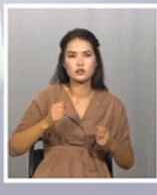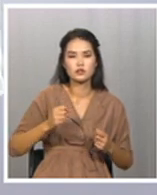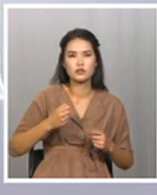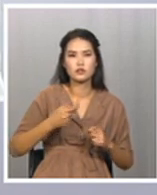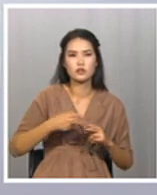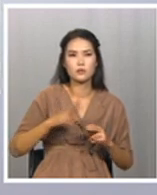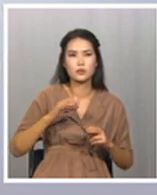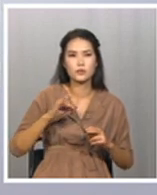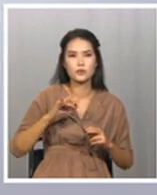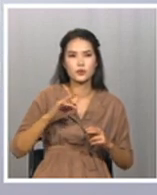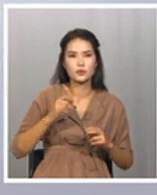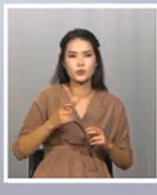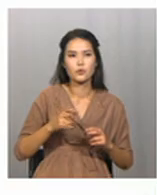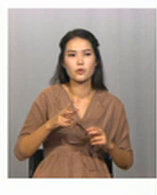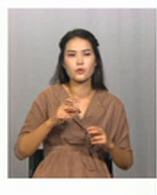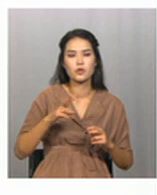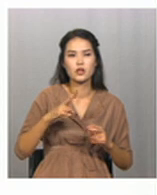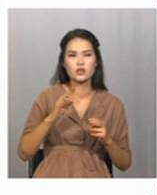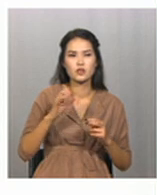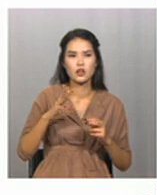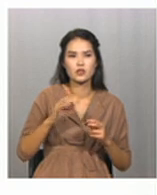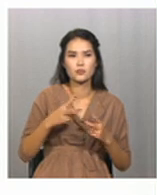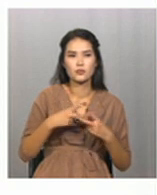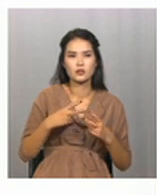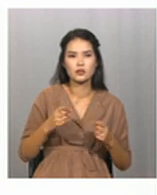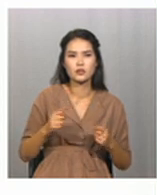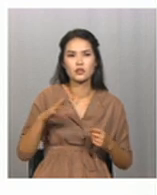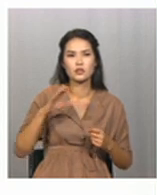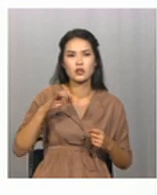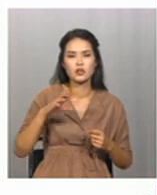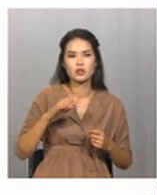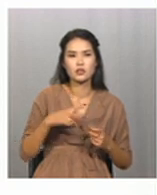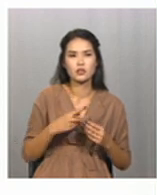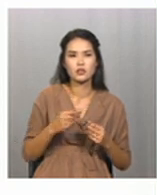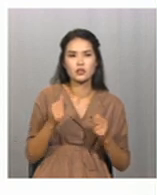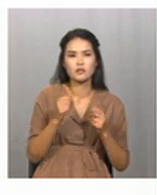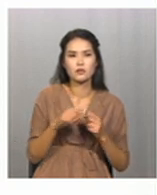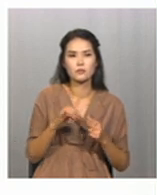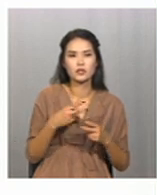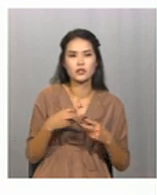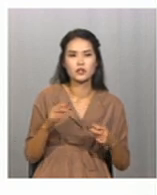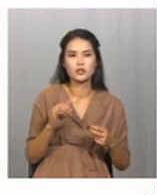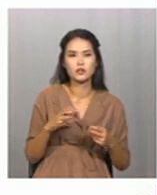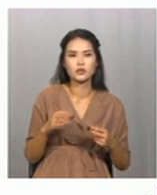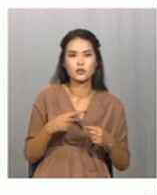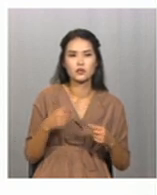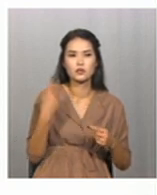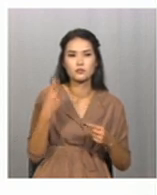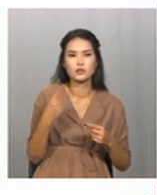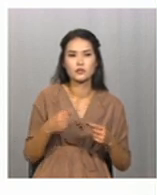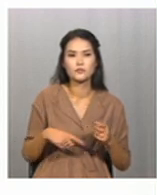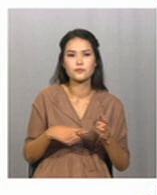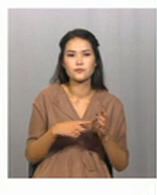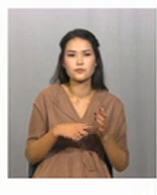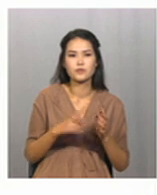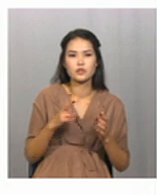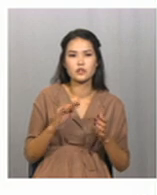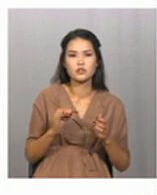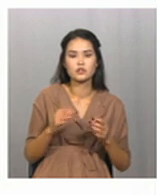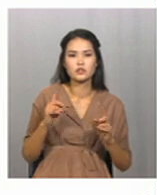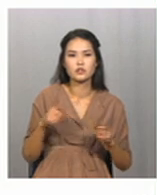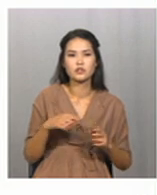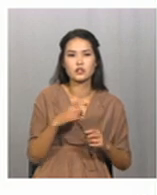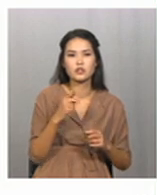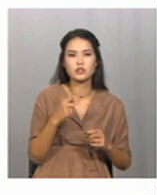немесе нормалдың теңдеуін жазайық. Нормалдың теңдеуі ол формуласы игірік тең, игірік 0 минус 1 бөлінген k жанаманың бұрыштық